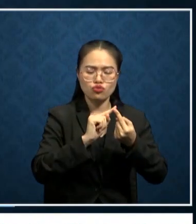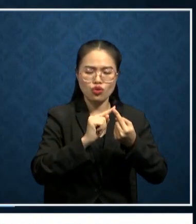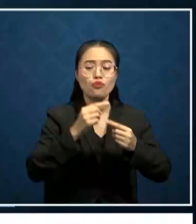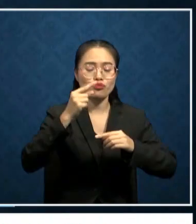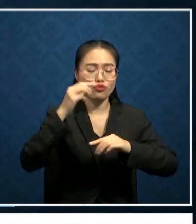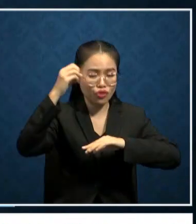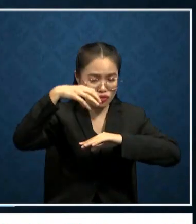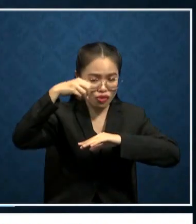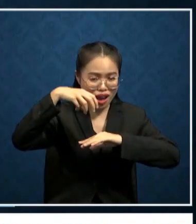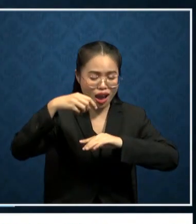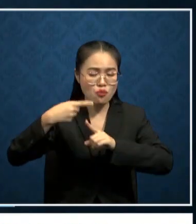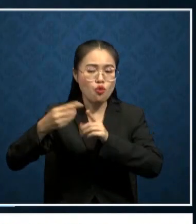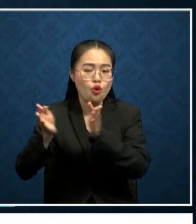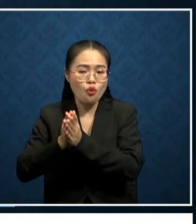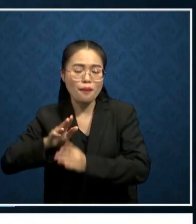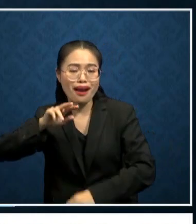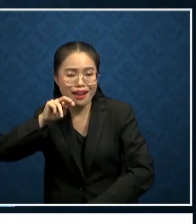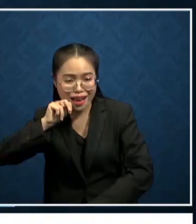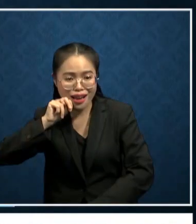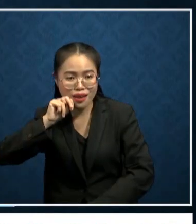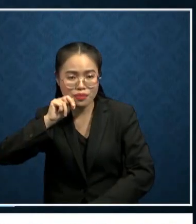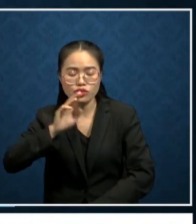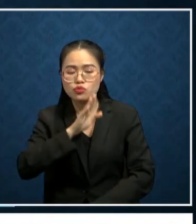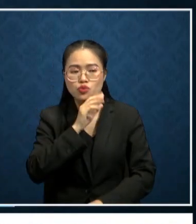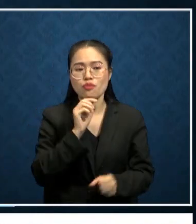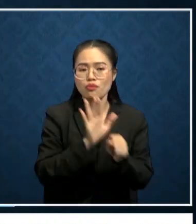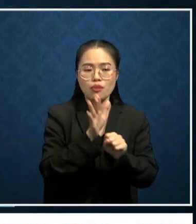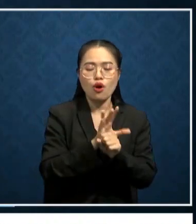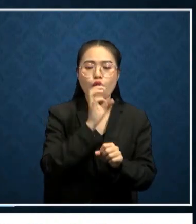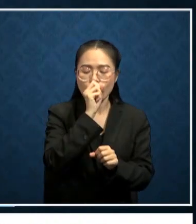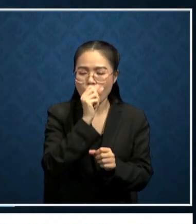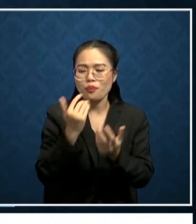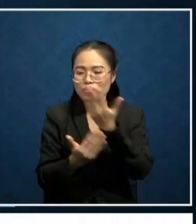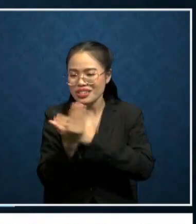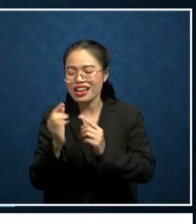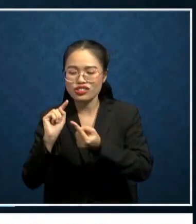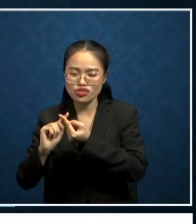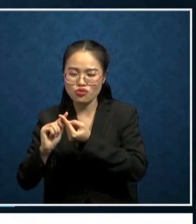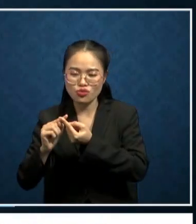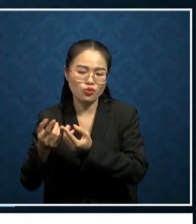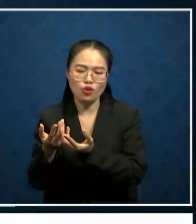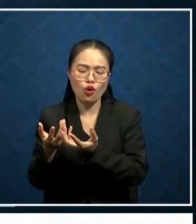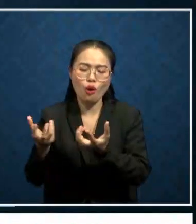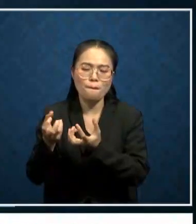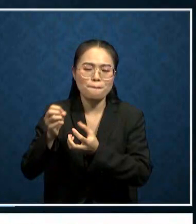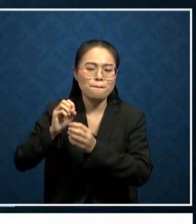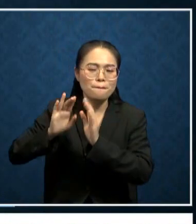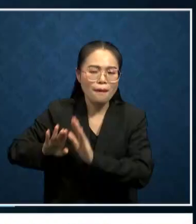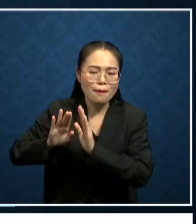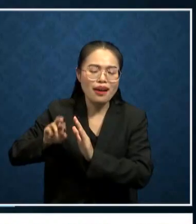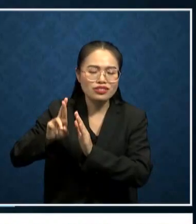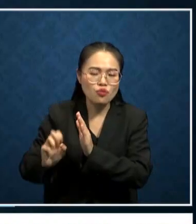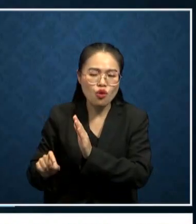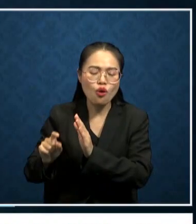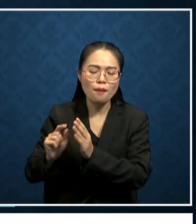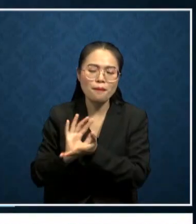แล้วนะครับถ้าหากไม่พอก็น่าจะมีการพิจารณาในเรื่องของชีวมวลเพิ่มเติมนะครับเพื่อที่จะให้เอ่อไฟ